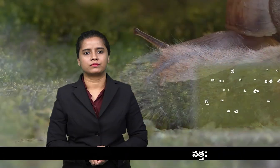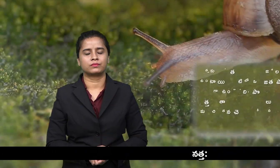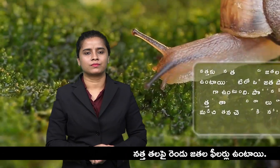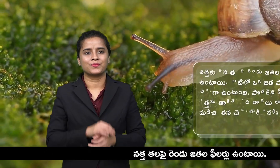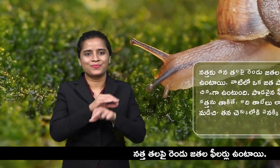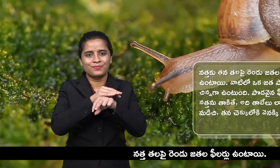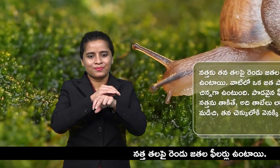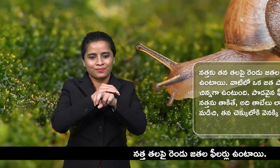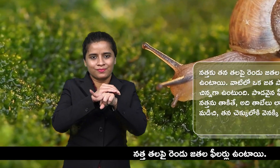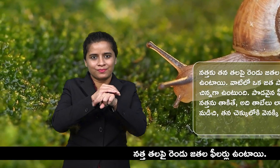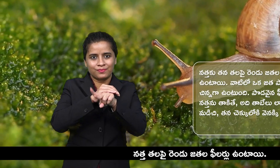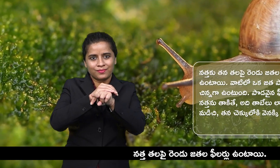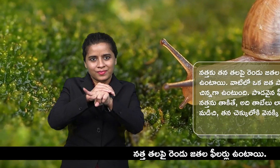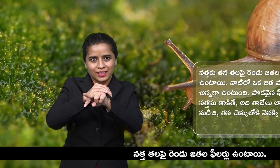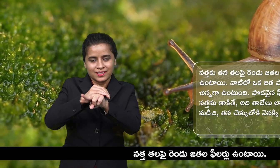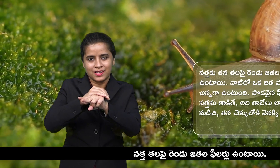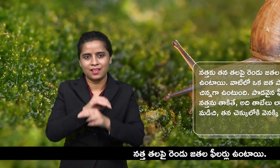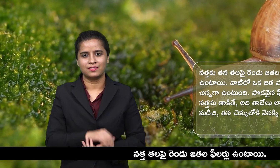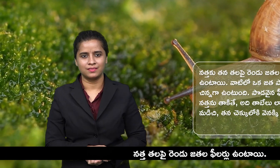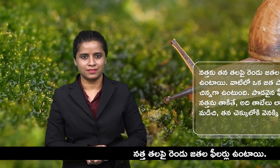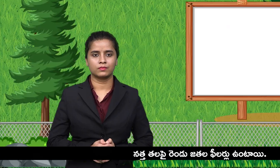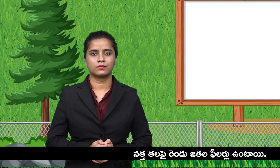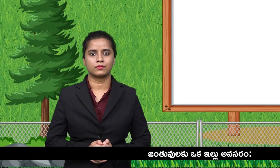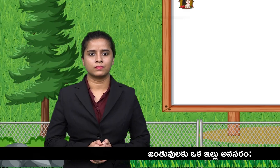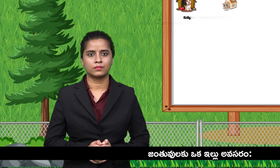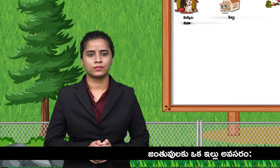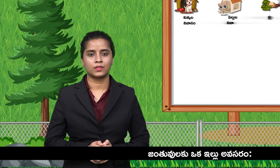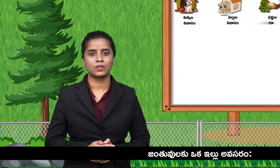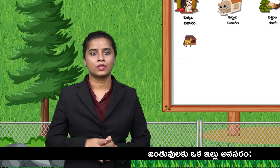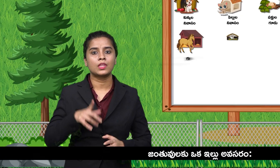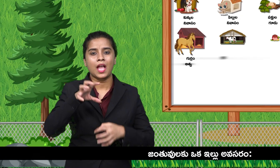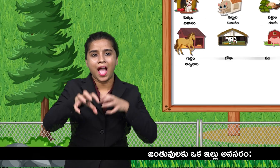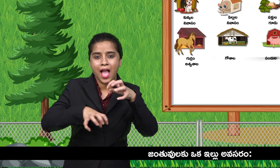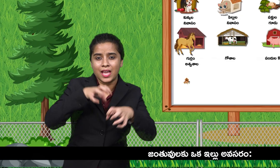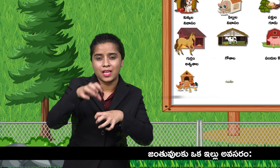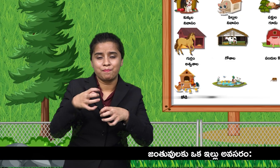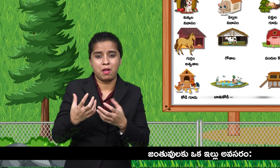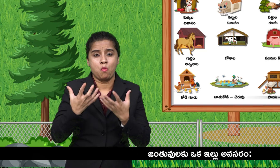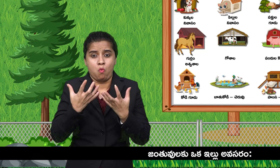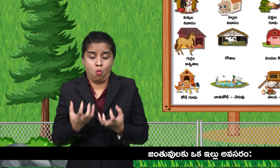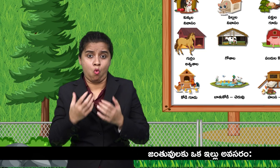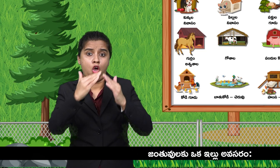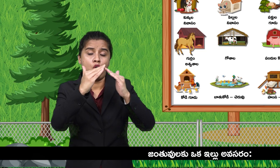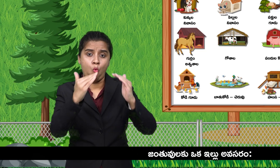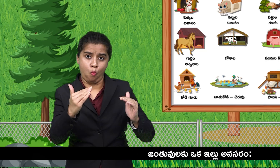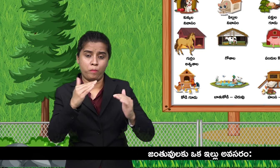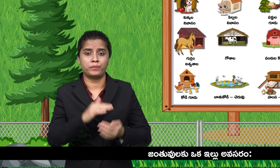నత్త. నత్త తలపై 2 జతల ఫీలర్లు ఉంటాయి. జంతువులకు ఒక ఇల్లు అవసరం.